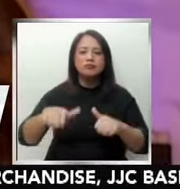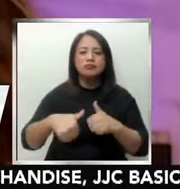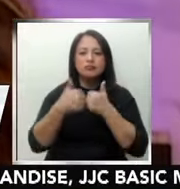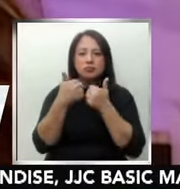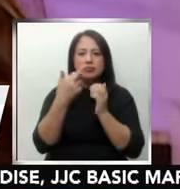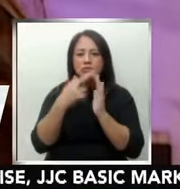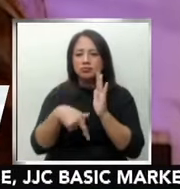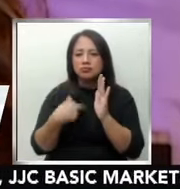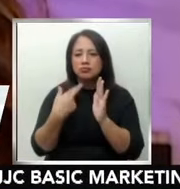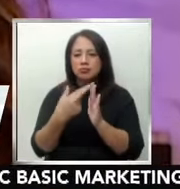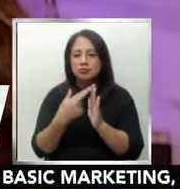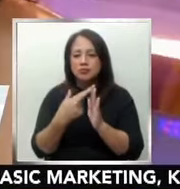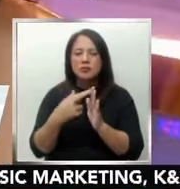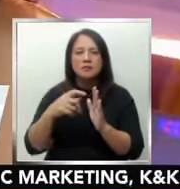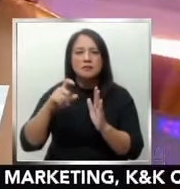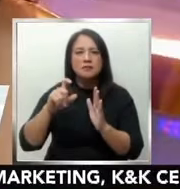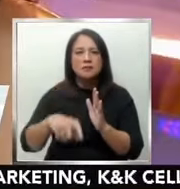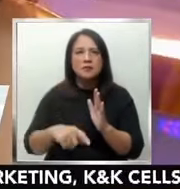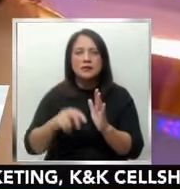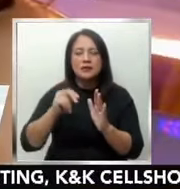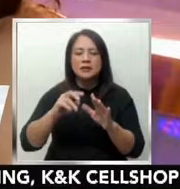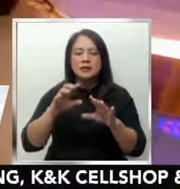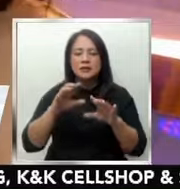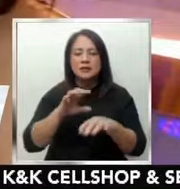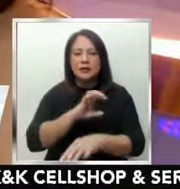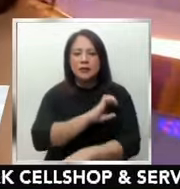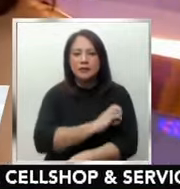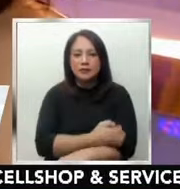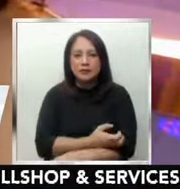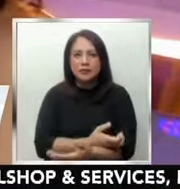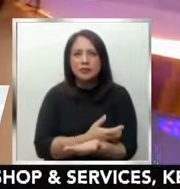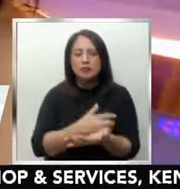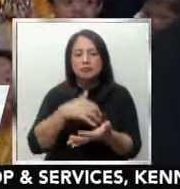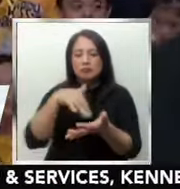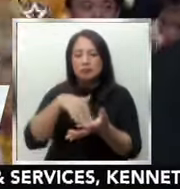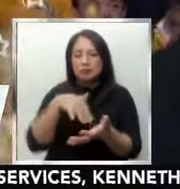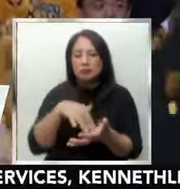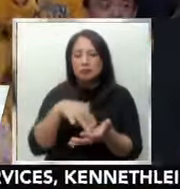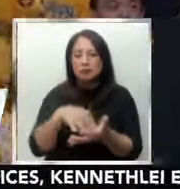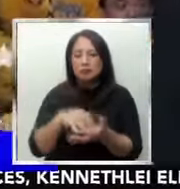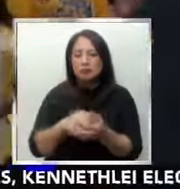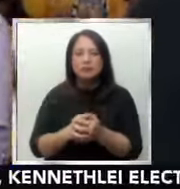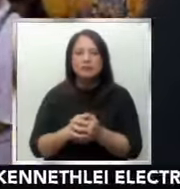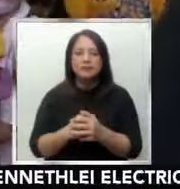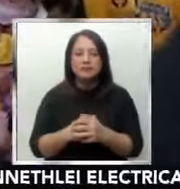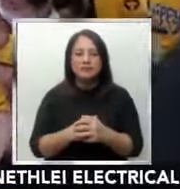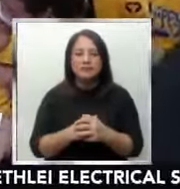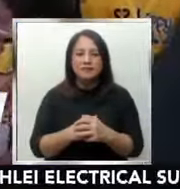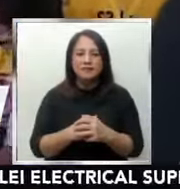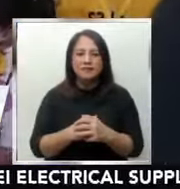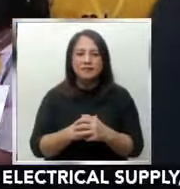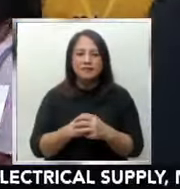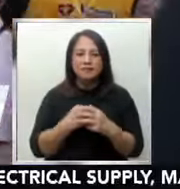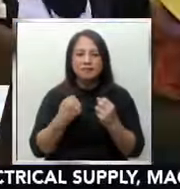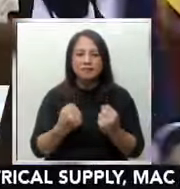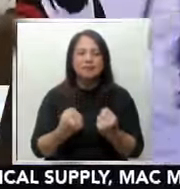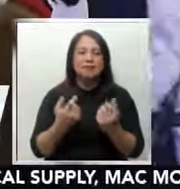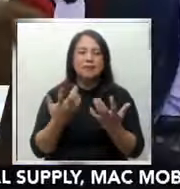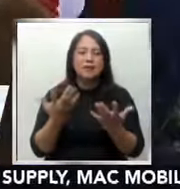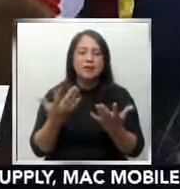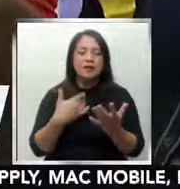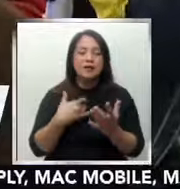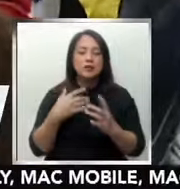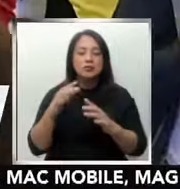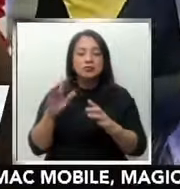kinakailangan din ng effort na aralin talaga ng husto sa gitna ng kaabalahan ni Andrea